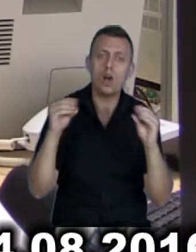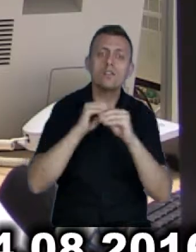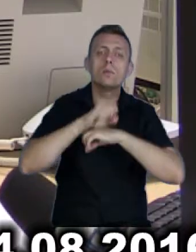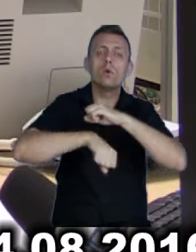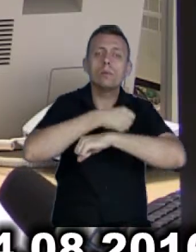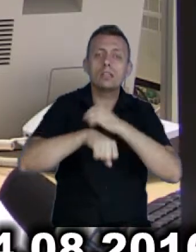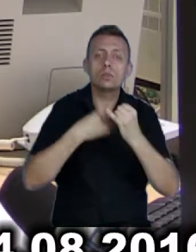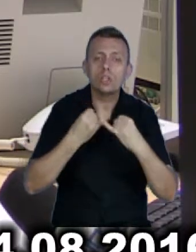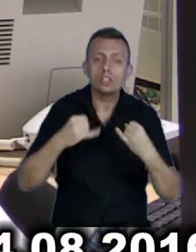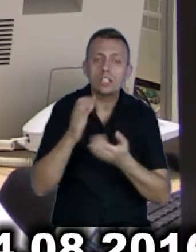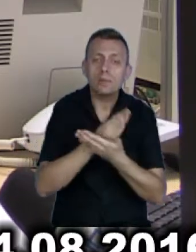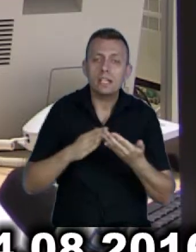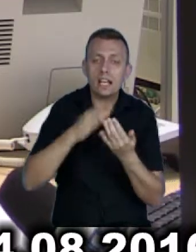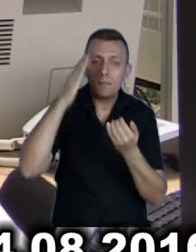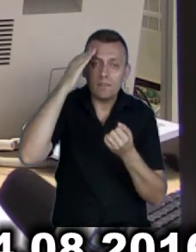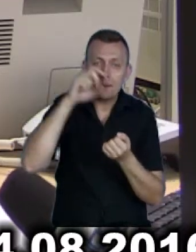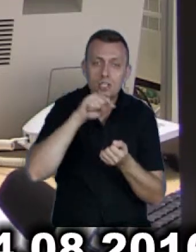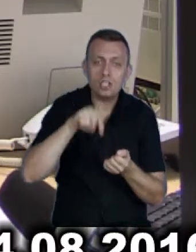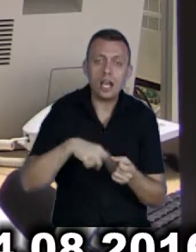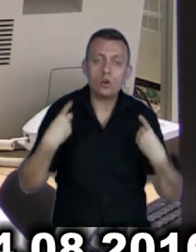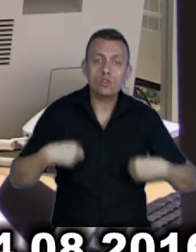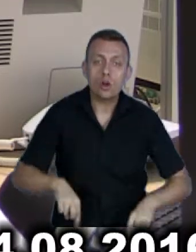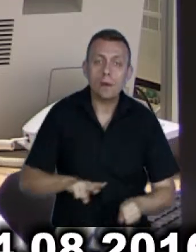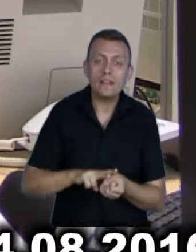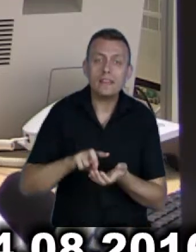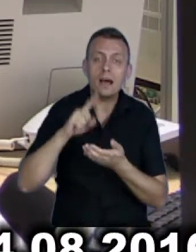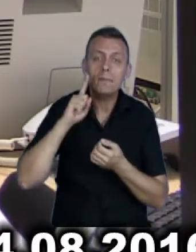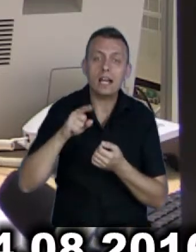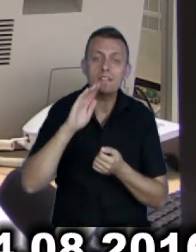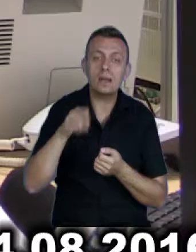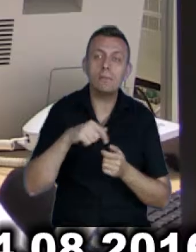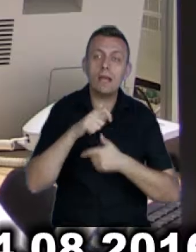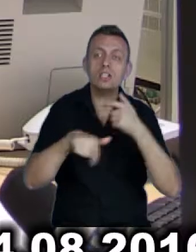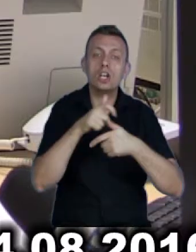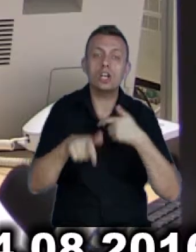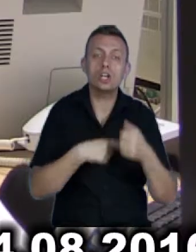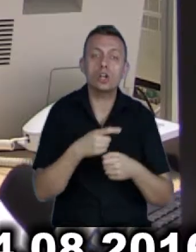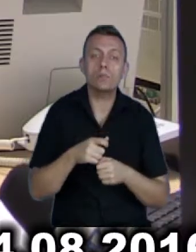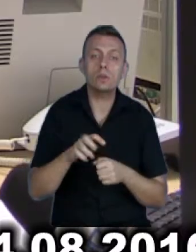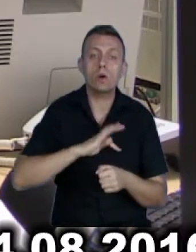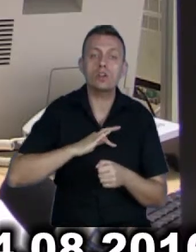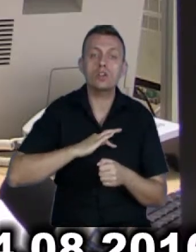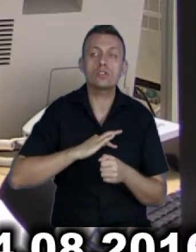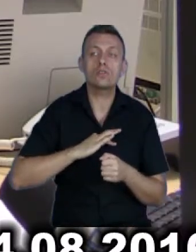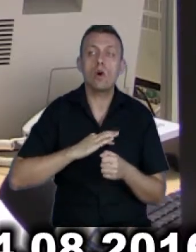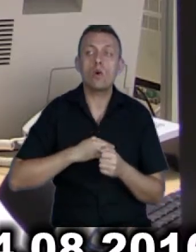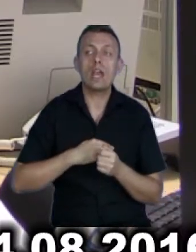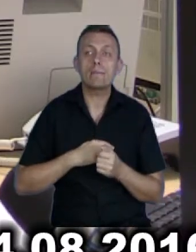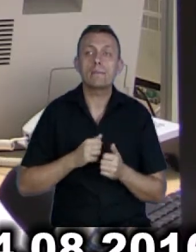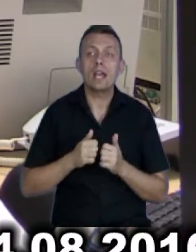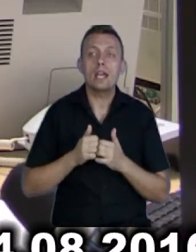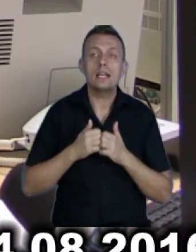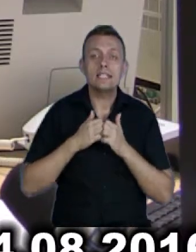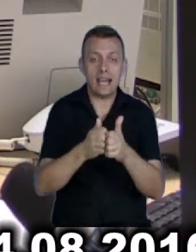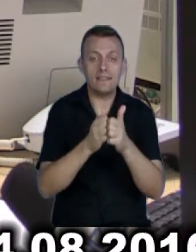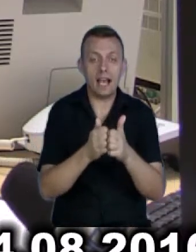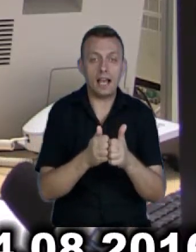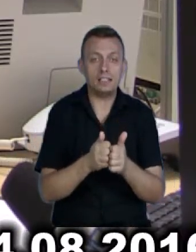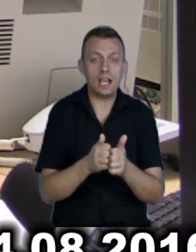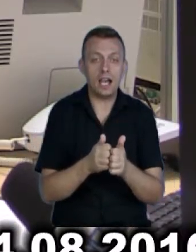uznawane przez pozostałe kraje Unii. Natomiast kwestia tego, żeby zwolnić się